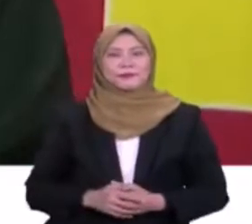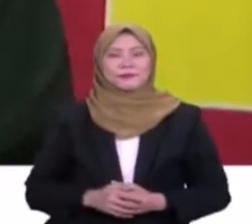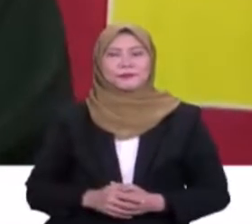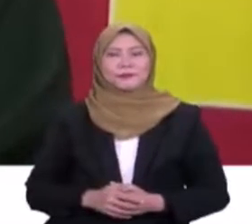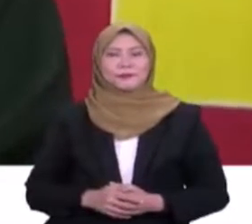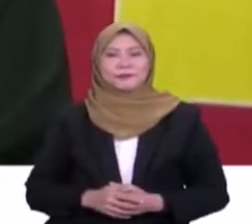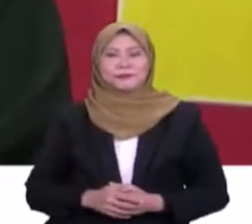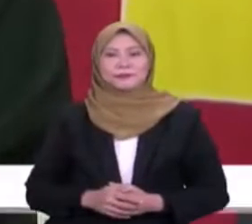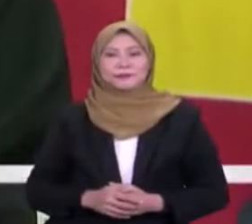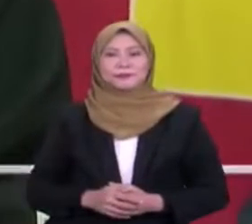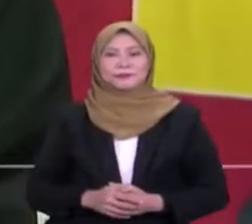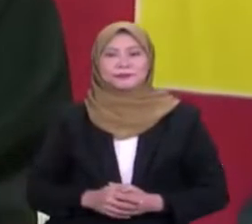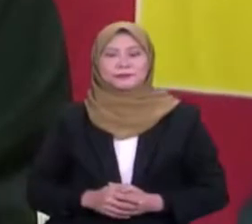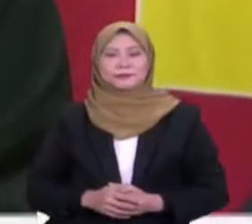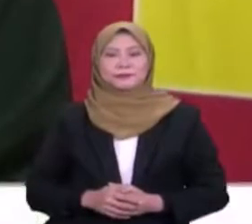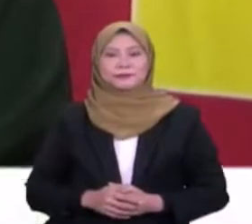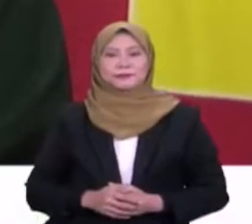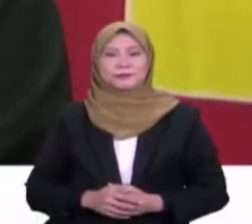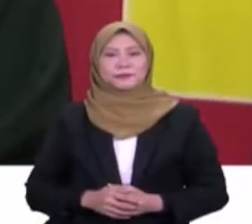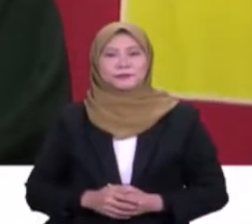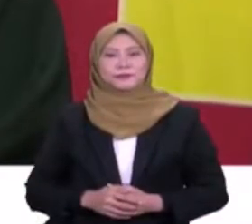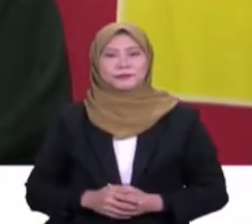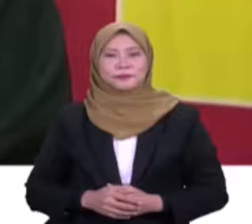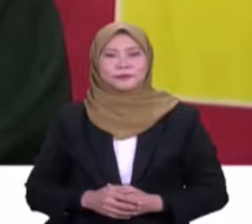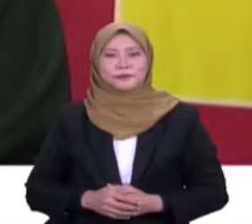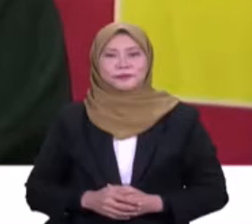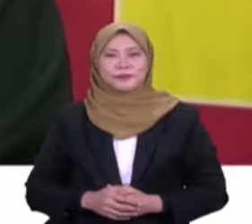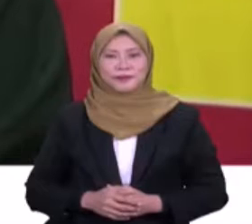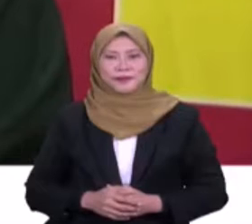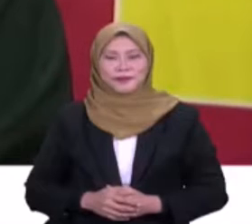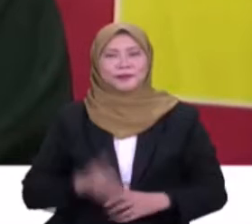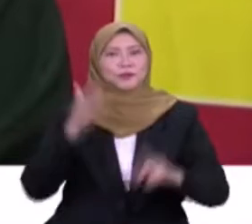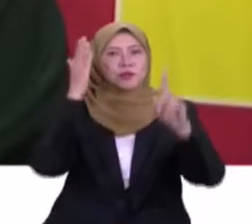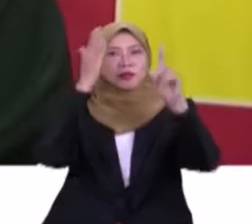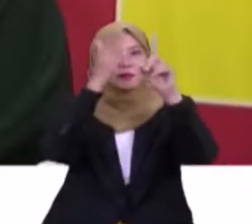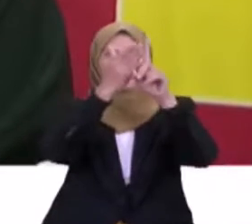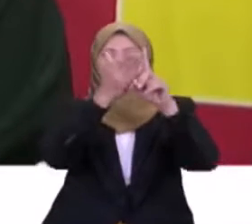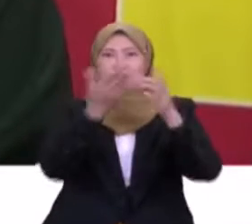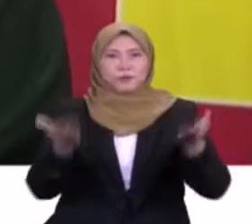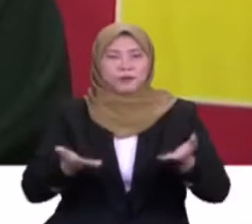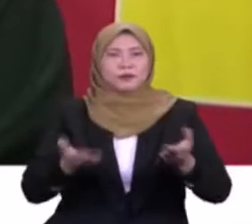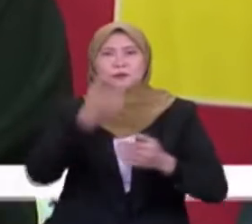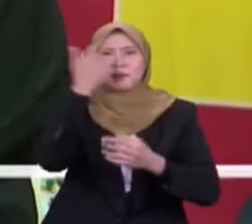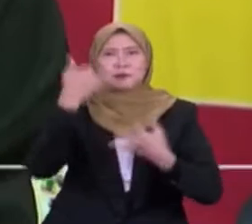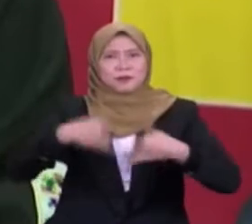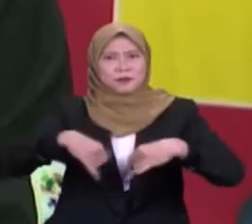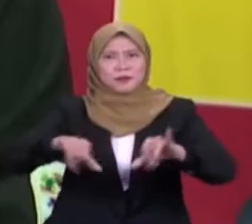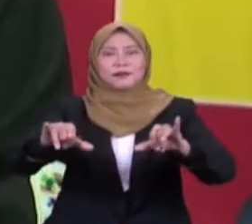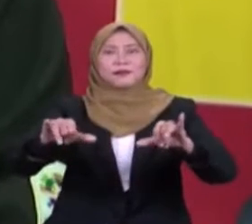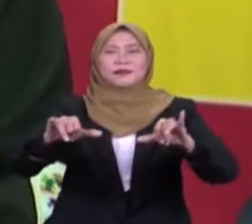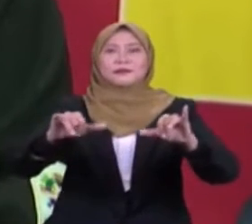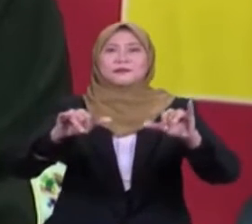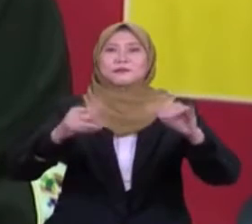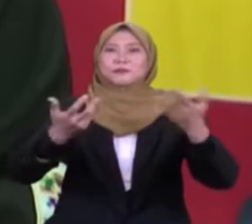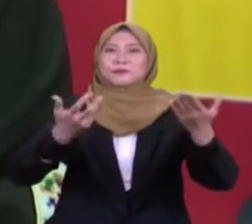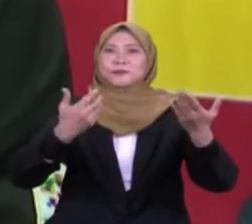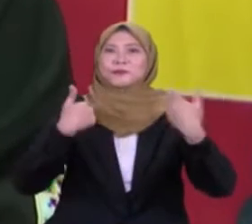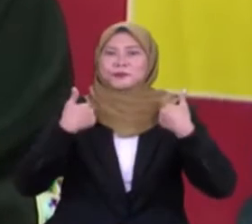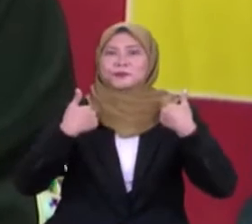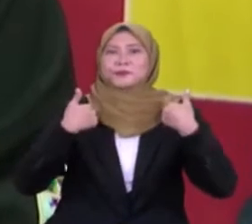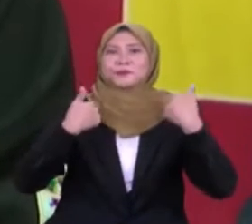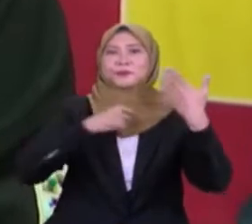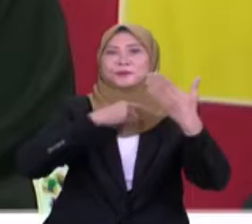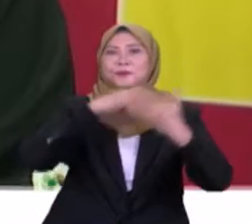Hai semuanya Fah kita pakai tujuan kita meletakkan mereka masih lagi dalam Babel alam Thomas tikan bahwa